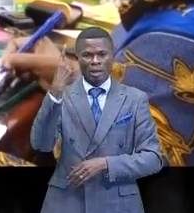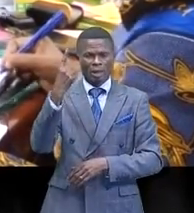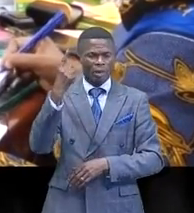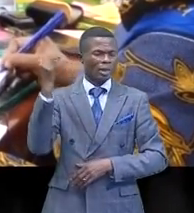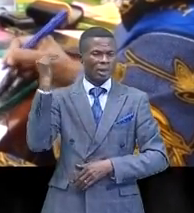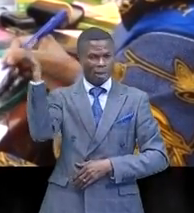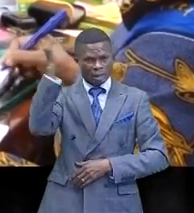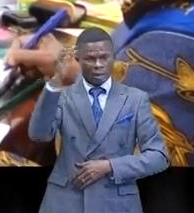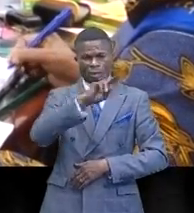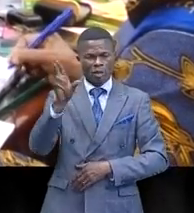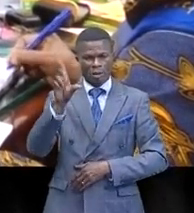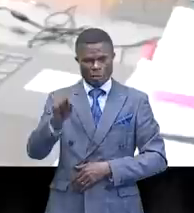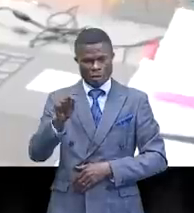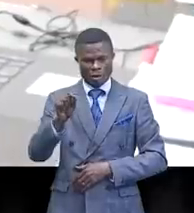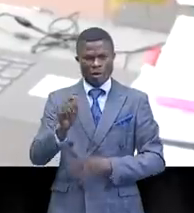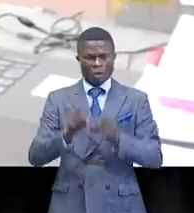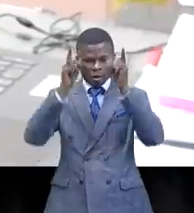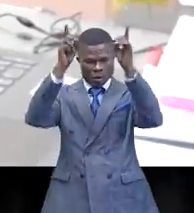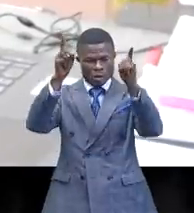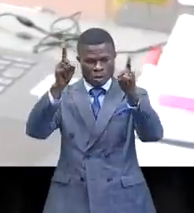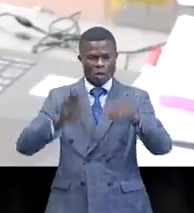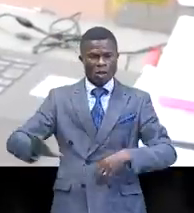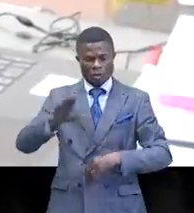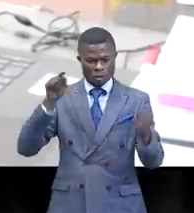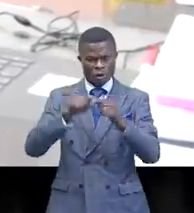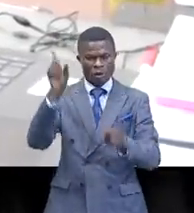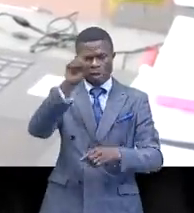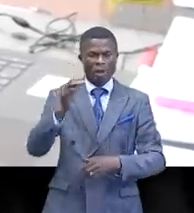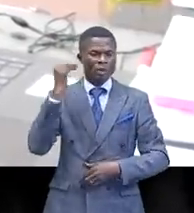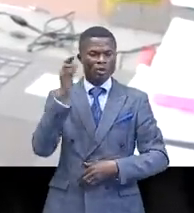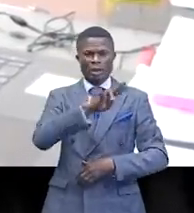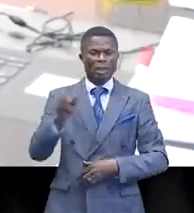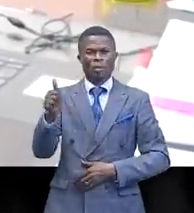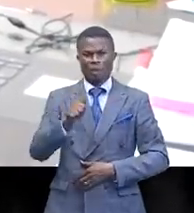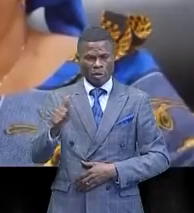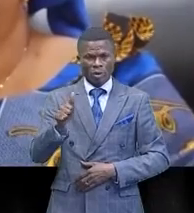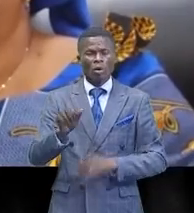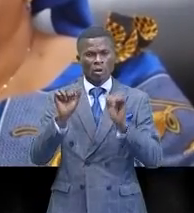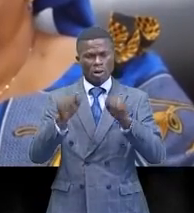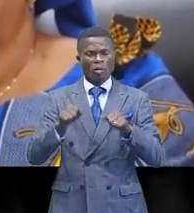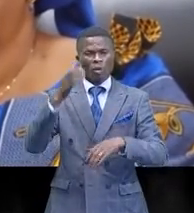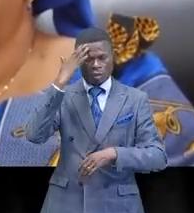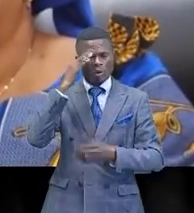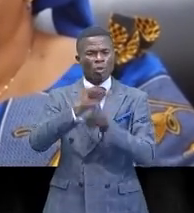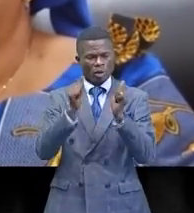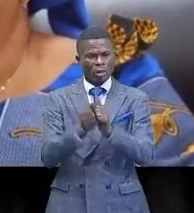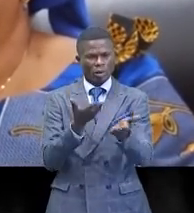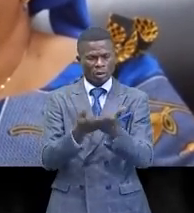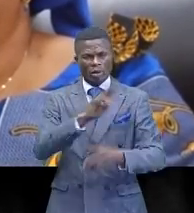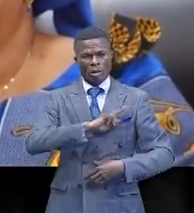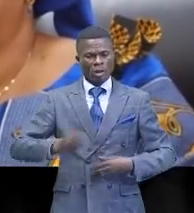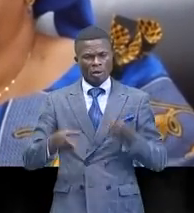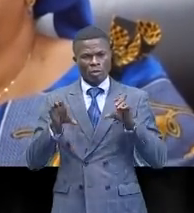décembre 2020, une rallonge avait été accordée au pays jusqu'au 30 juin 2021. Il y a lieu de connaître la situation de la